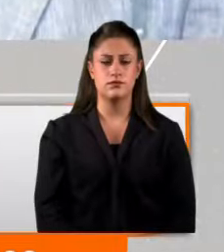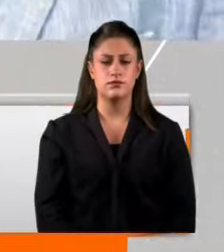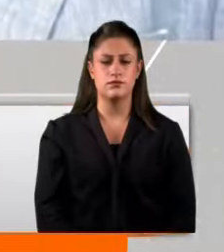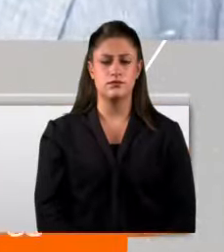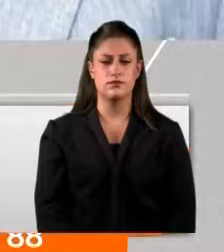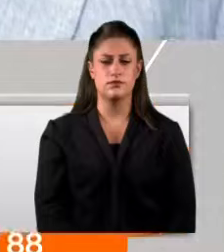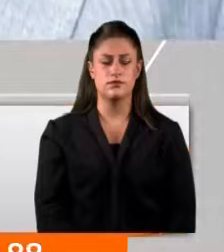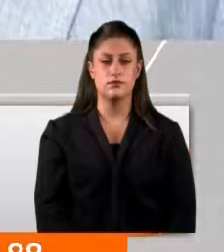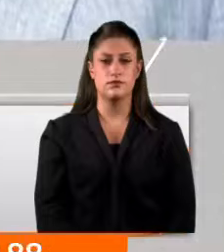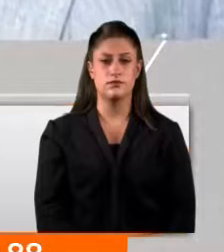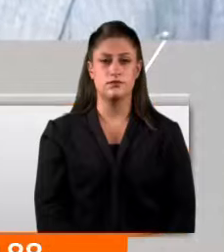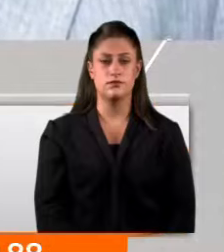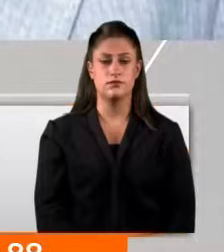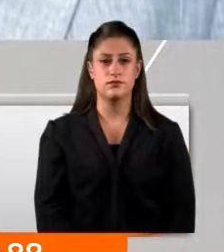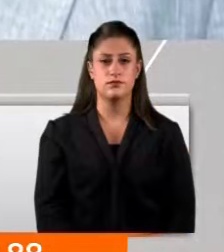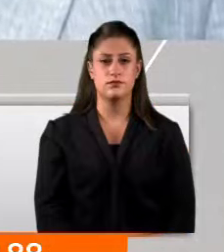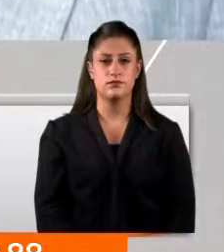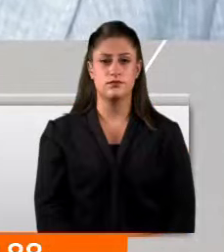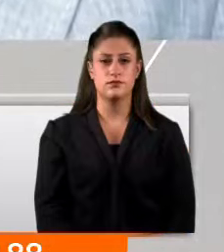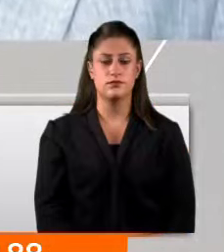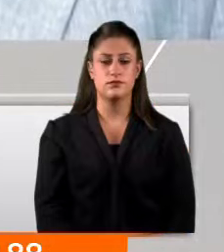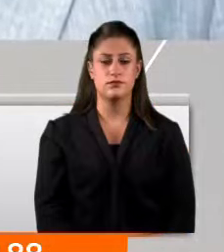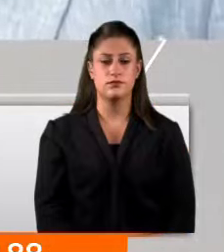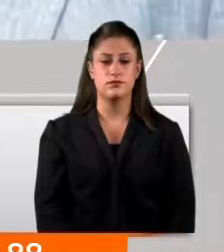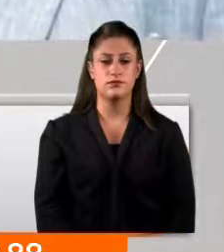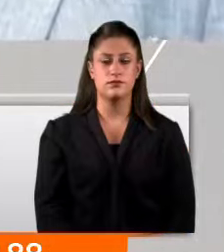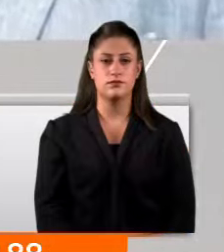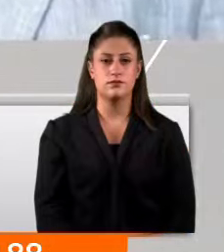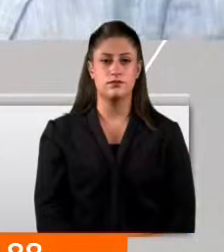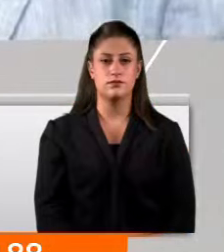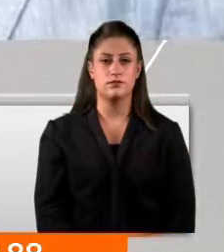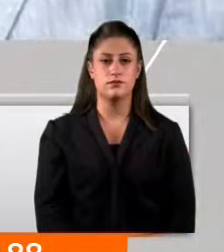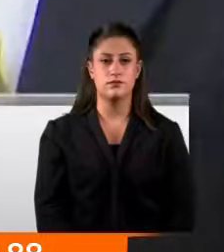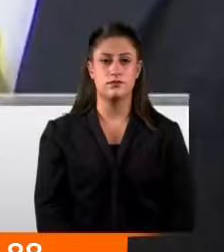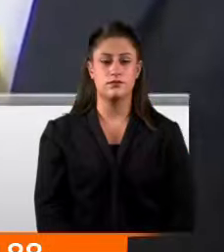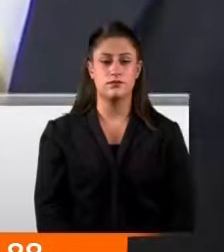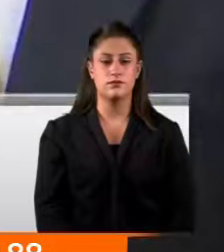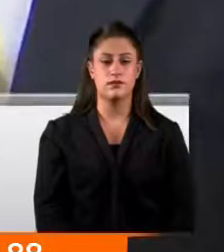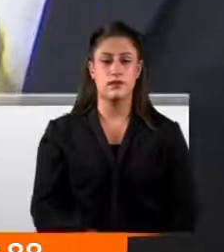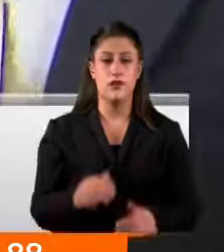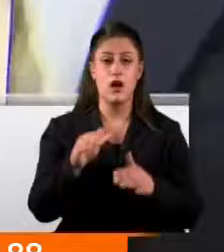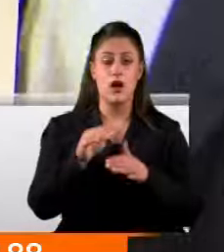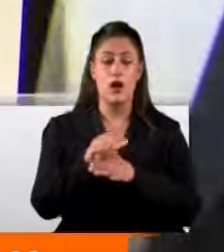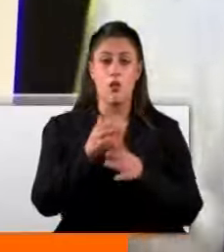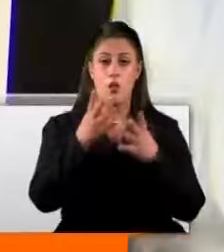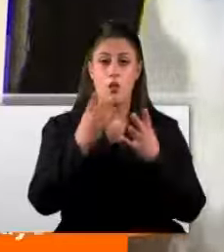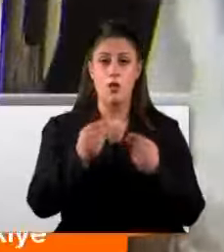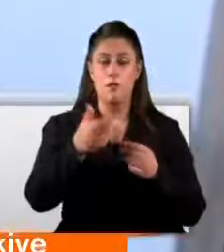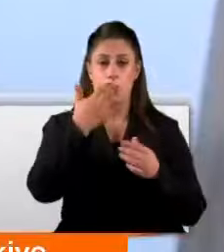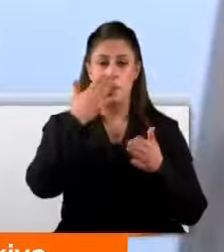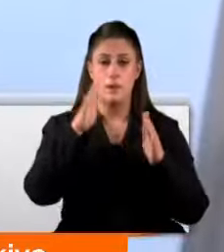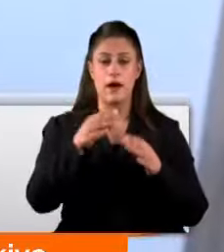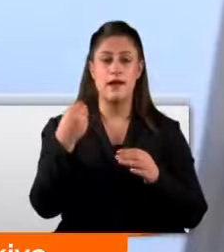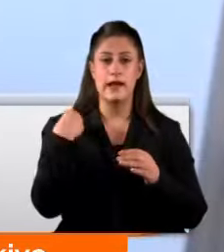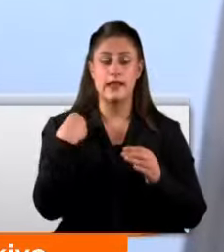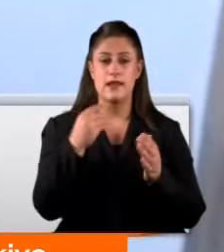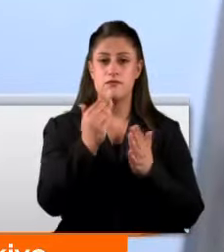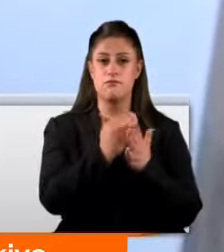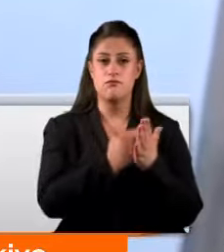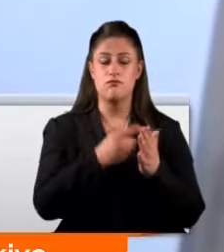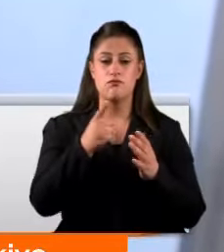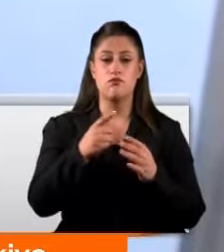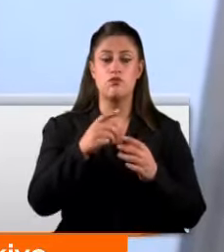için daha geç emekli olacak Çalışma Hayatında daha çok yer alacak hayata geçirilmesi planlanan yeni sistemde öne